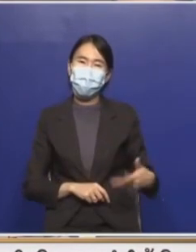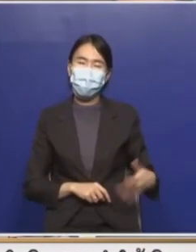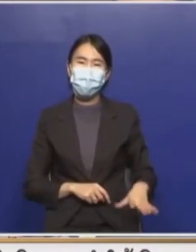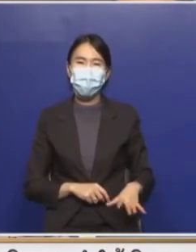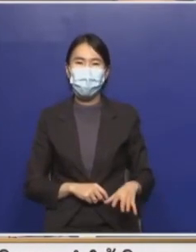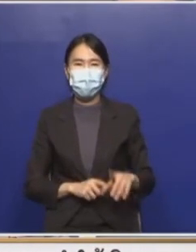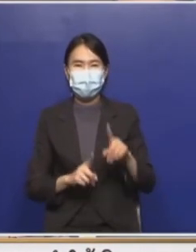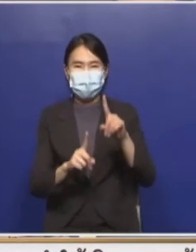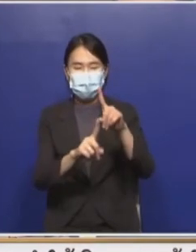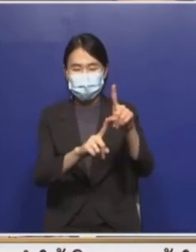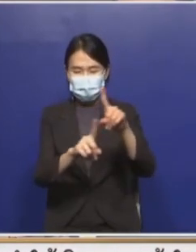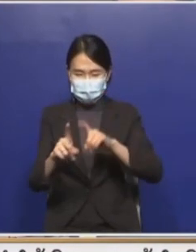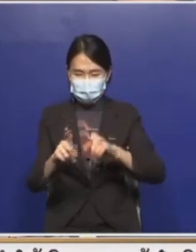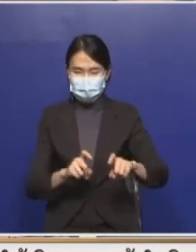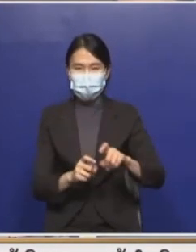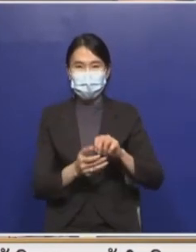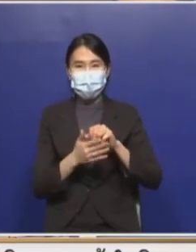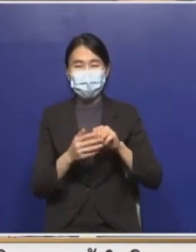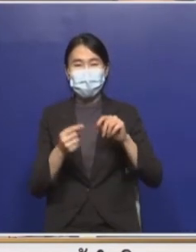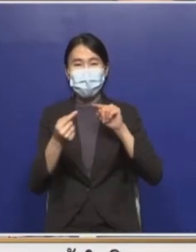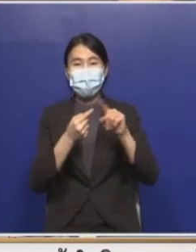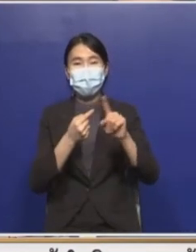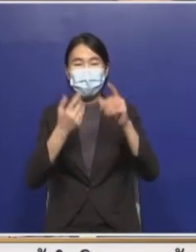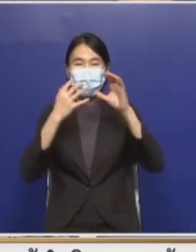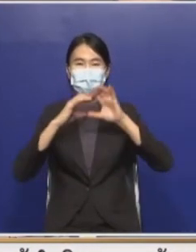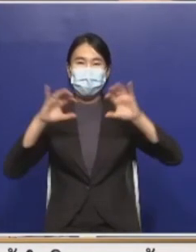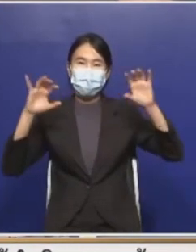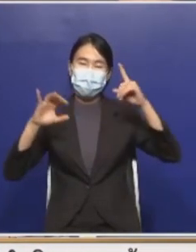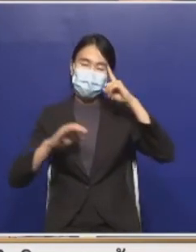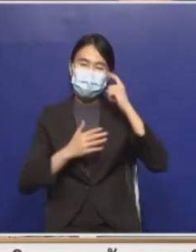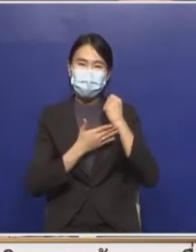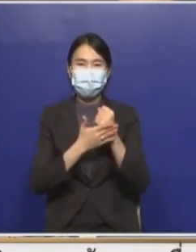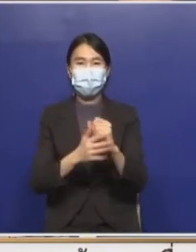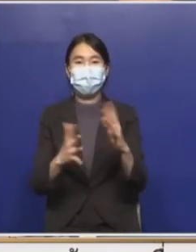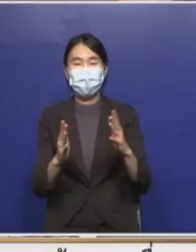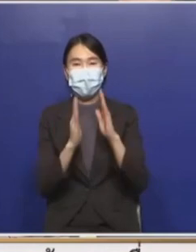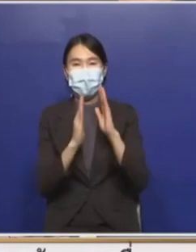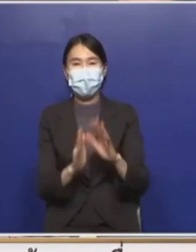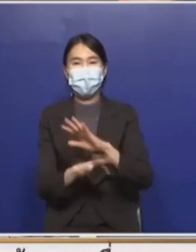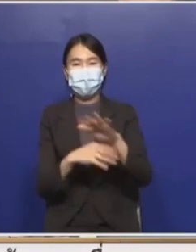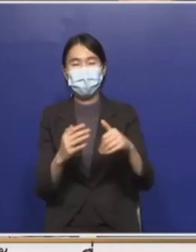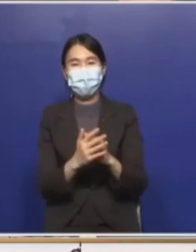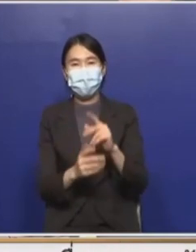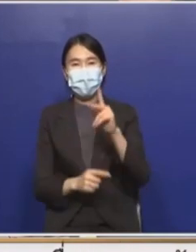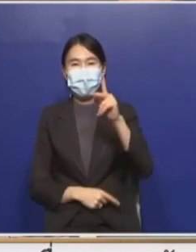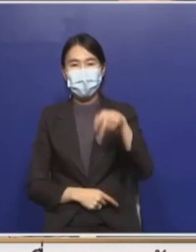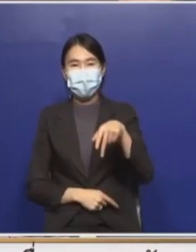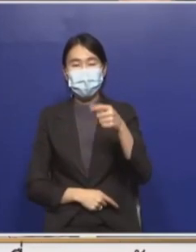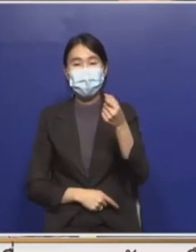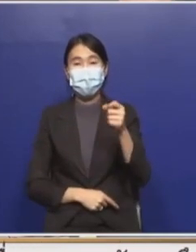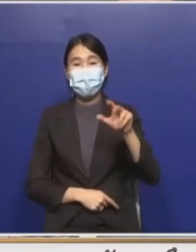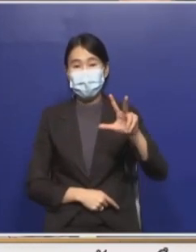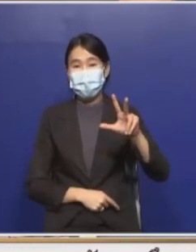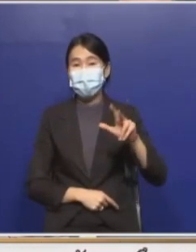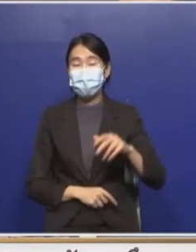ตายในท่ามกลางการบริหารราชการแผ่นดินของท่าน 1,013 คน